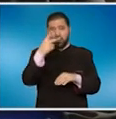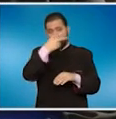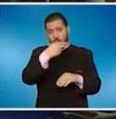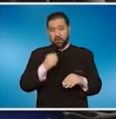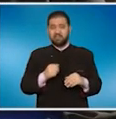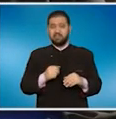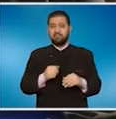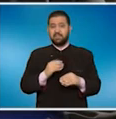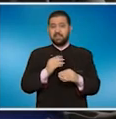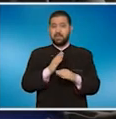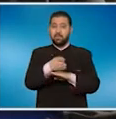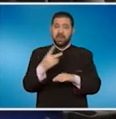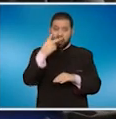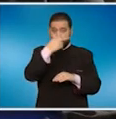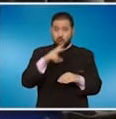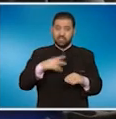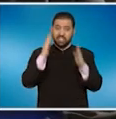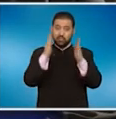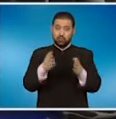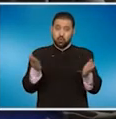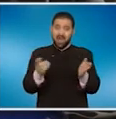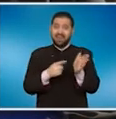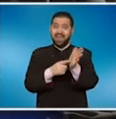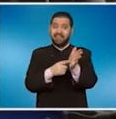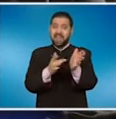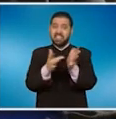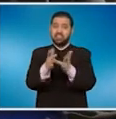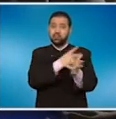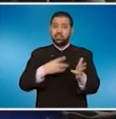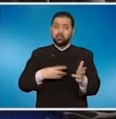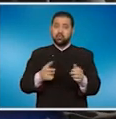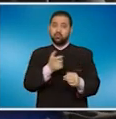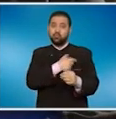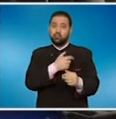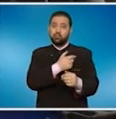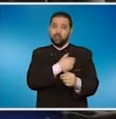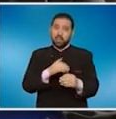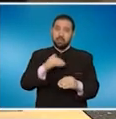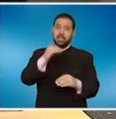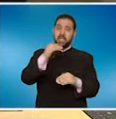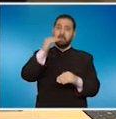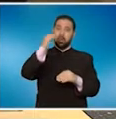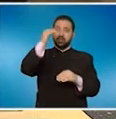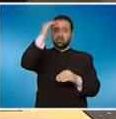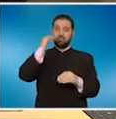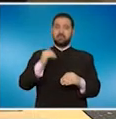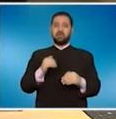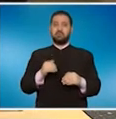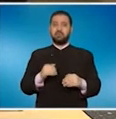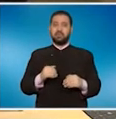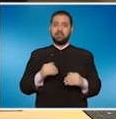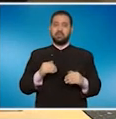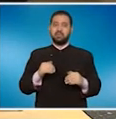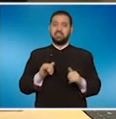asceză. Prin asceză, nu? Este calea pe care ne-a dat-o Hristos. Ne putem depăși puțin limitările, dacă vreți,